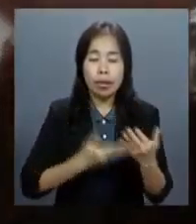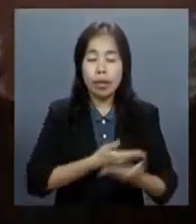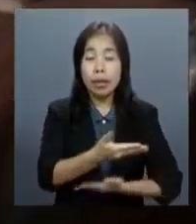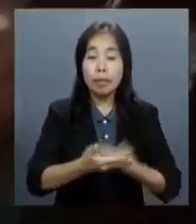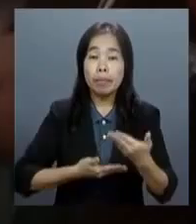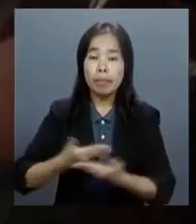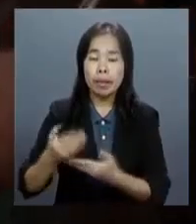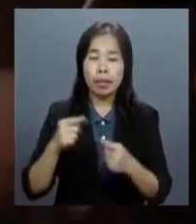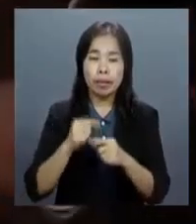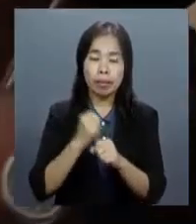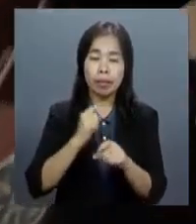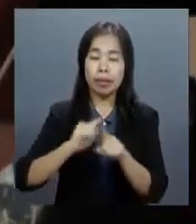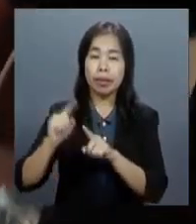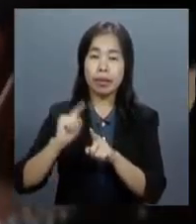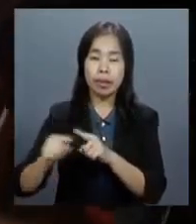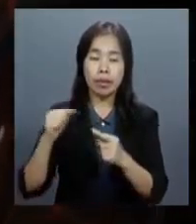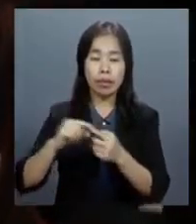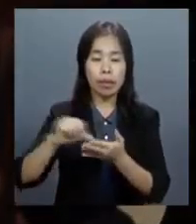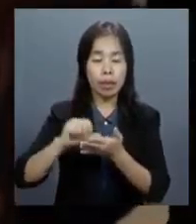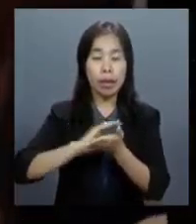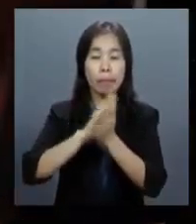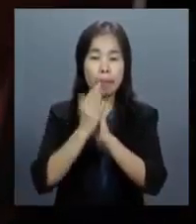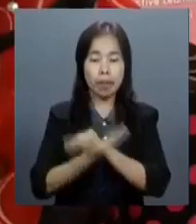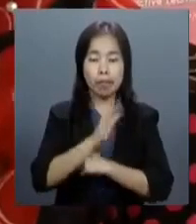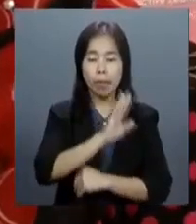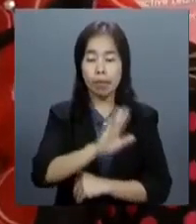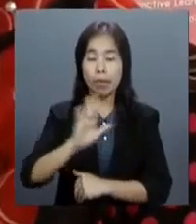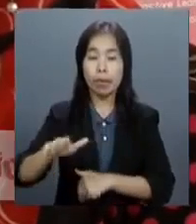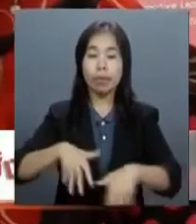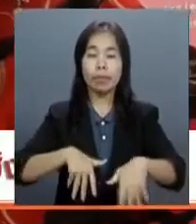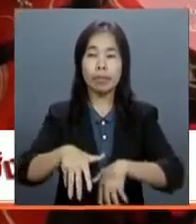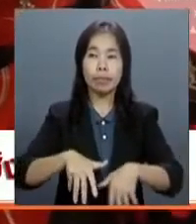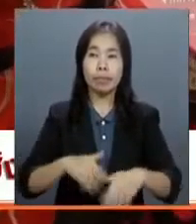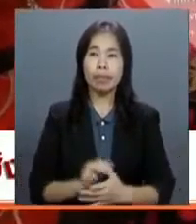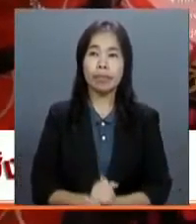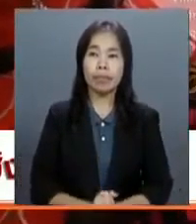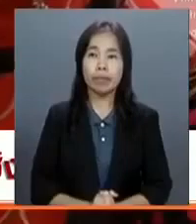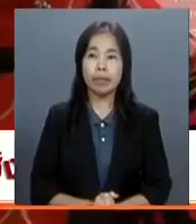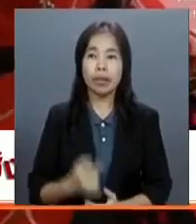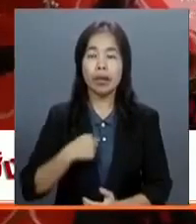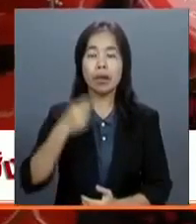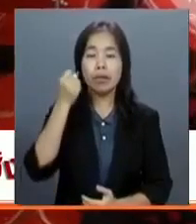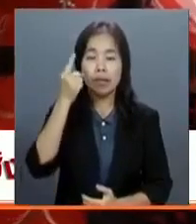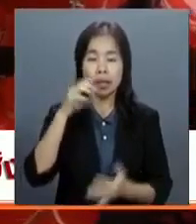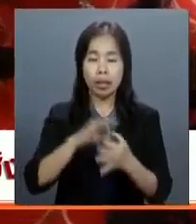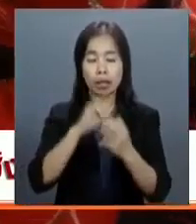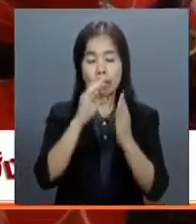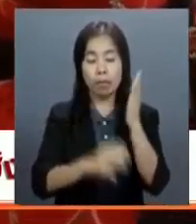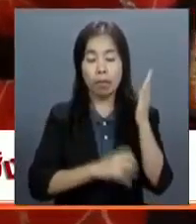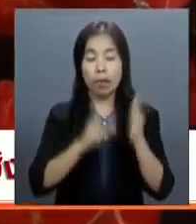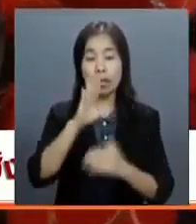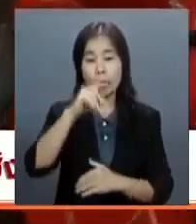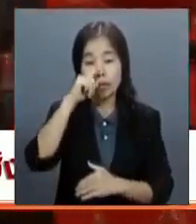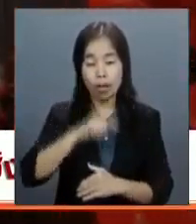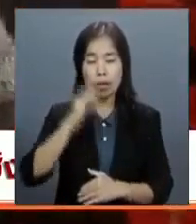นรู้ระหว่างกันเพื่อนำไปปรับใช้ในพื้นที่ของตนเอง คือได้เรียนรู้ว่าในแต่ละภาคของประเทศไทยเนี่ยการที่จะทำให้ชุมช